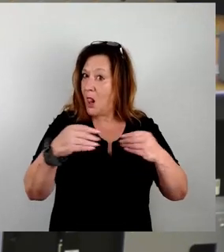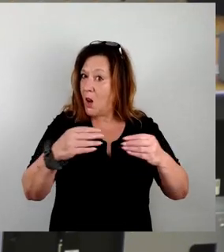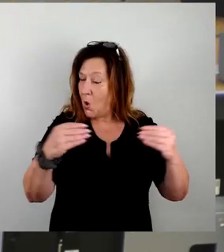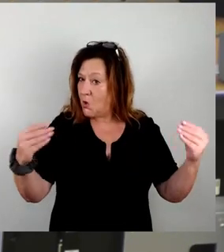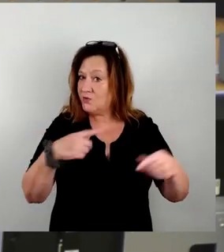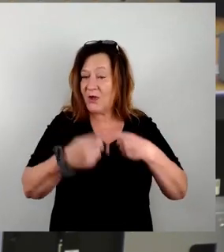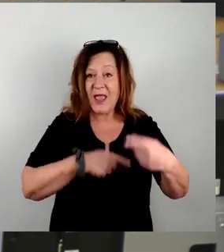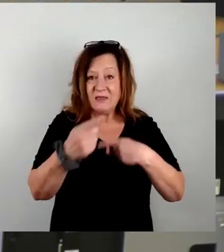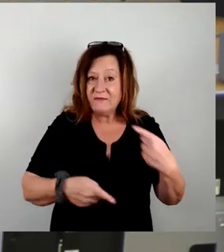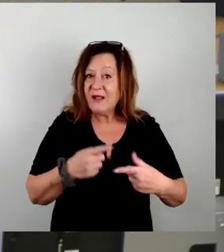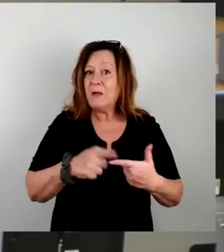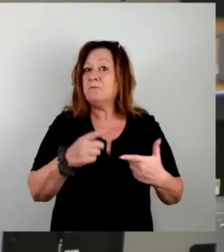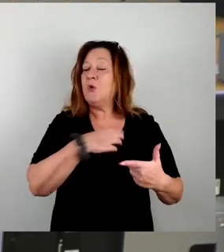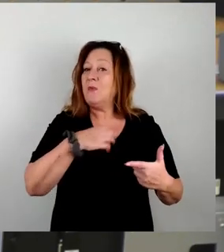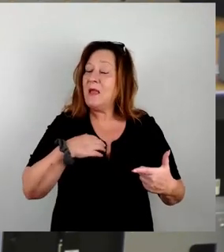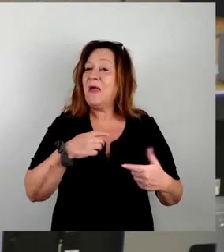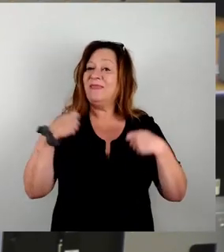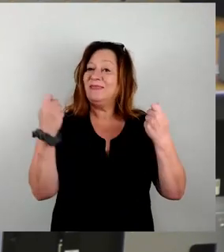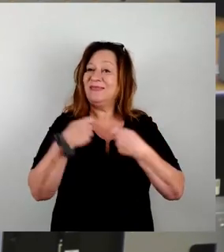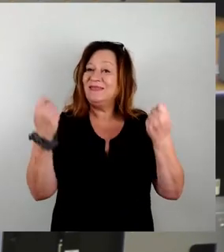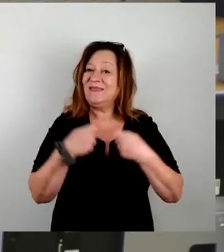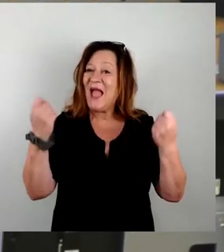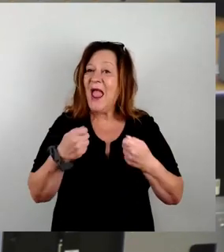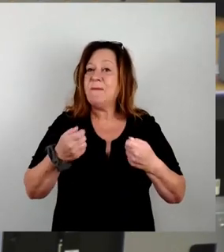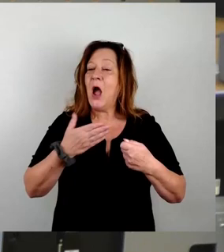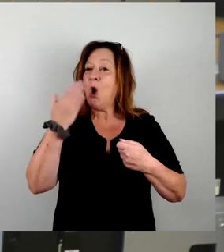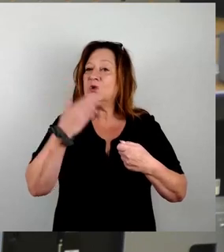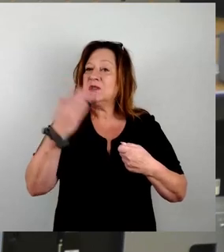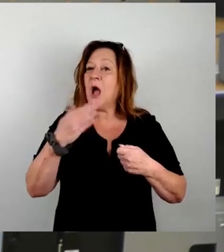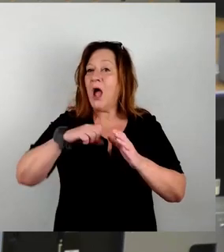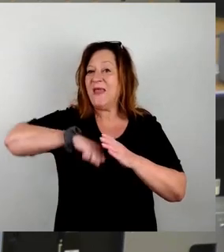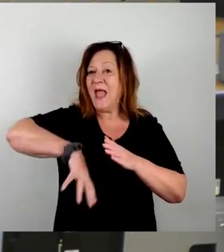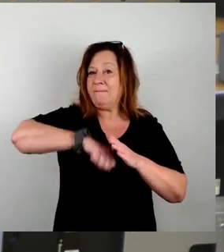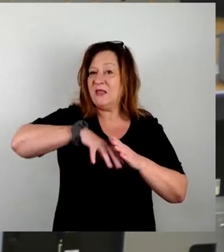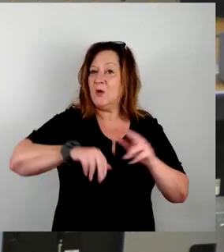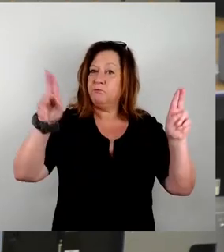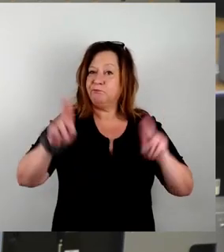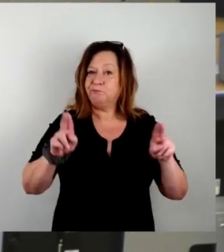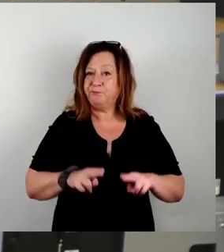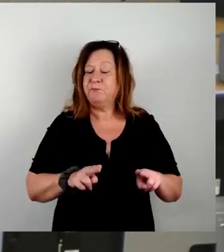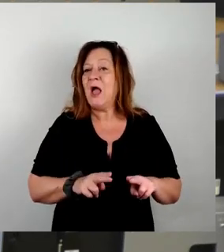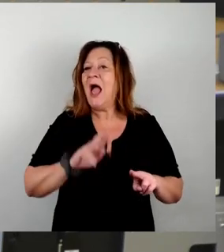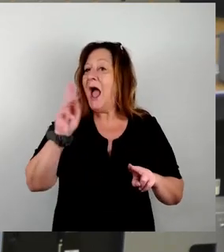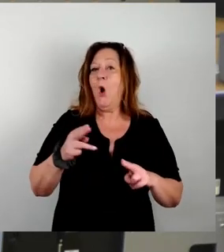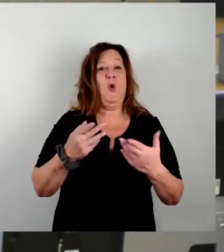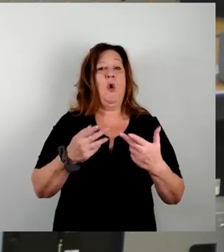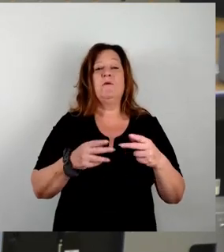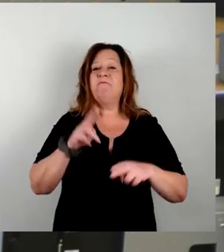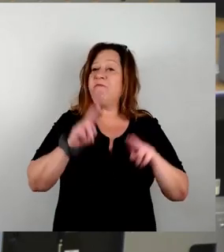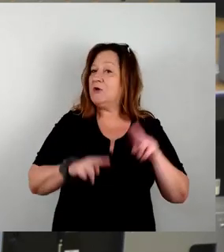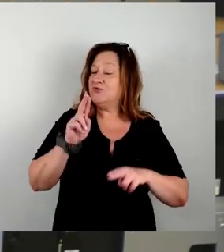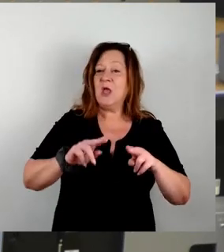Probleme bei der Senkung von Treibhausgasemissionen und sie soll zugleich Pilotprojekte entwickeln für Versuchs-